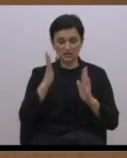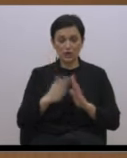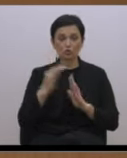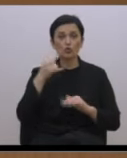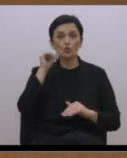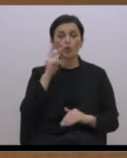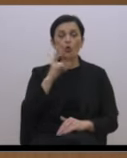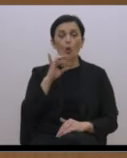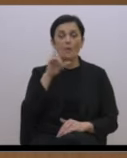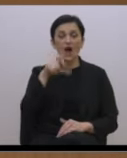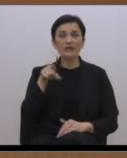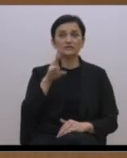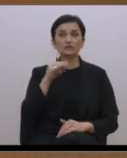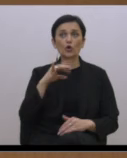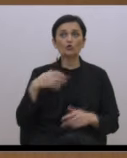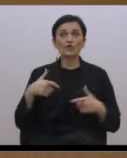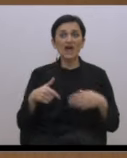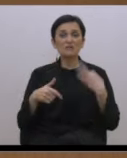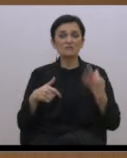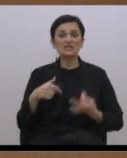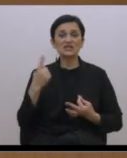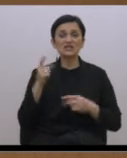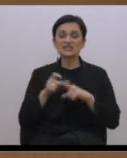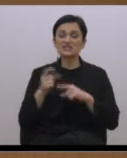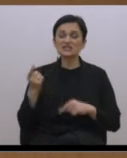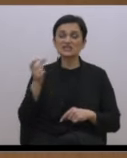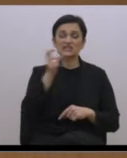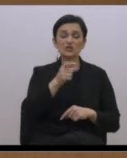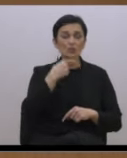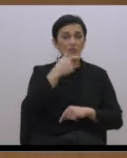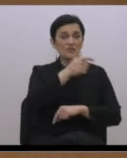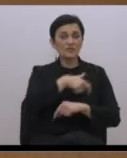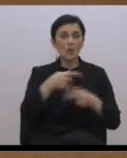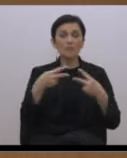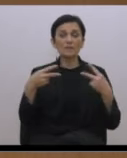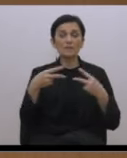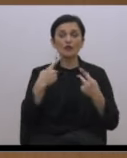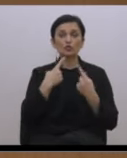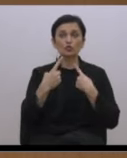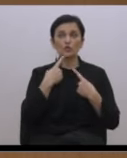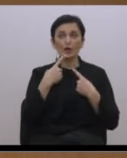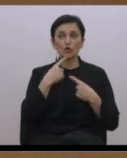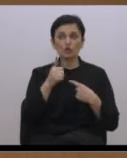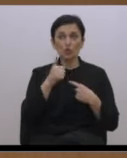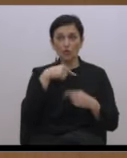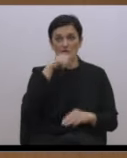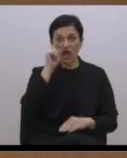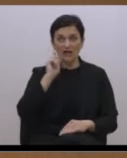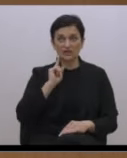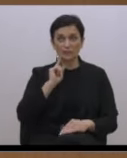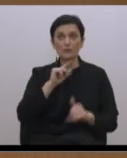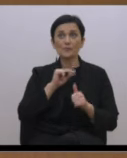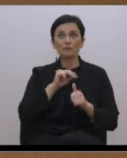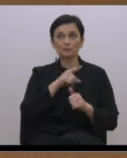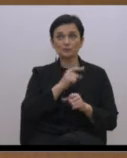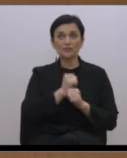გუშინ ირაკლი კობახიძე ნატოს გენერალურ მდივანთან სიტყვა რო არ დასცენია წევრობაზე და პარტნიორობაზე რო ილაპარაკა, ისე როგორც ეს აზერბაიჯანმა და